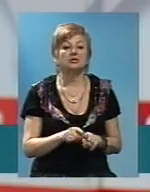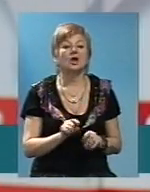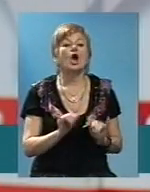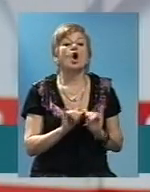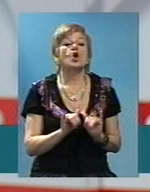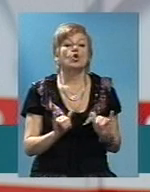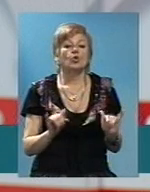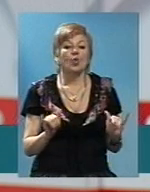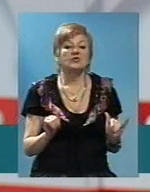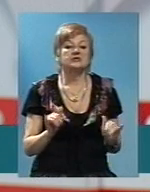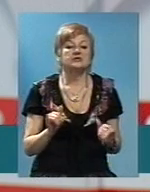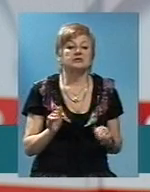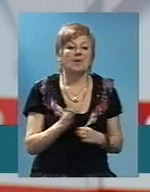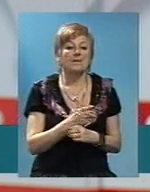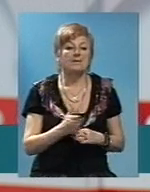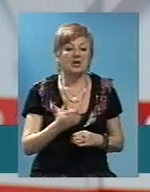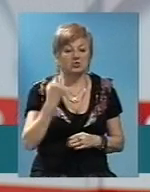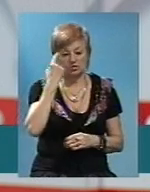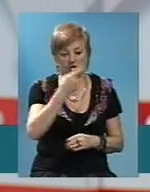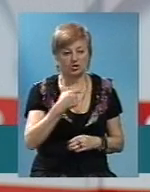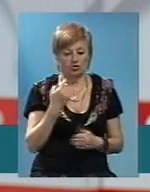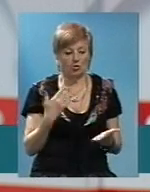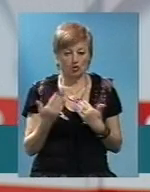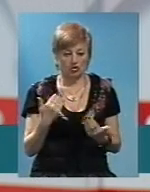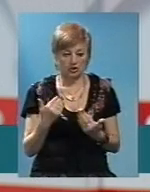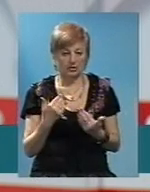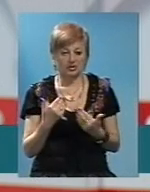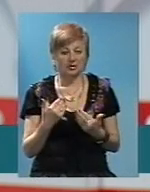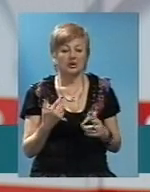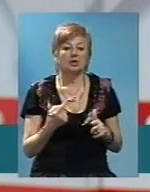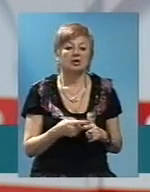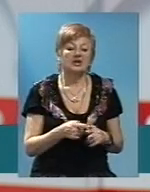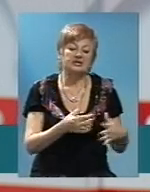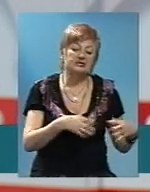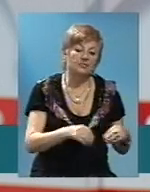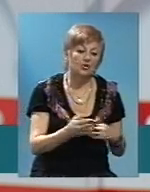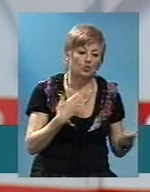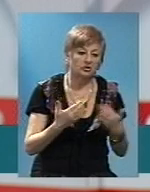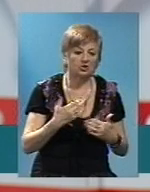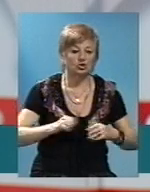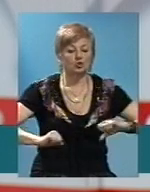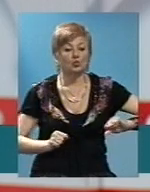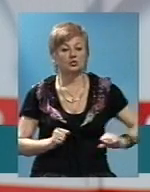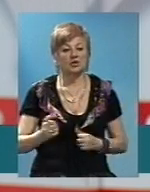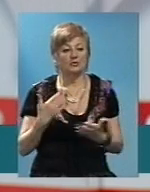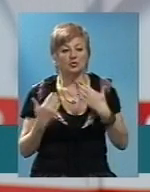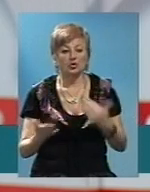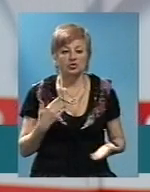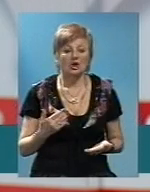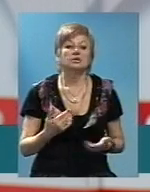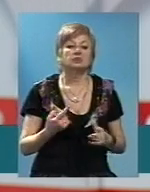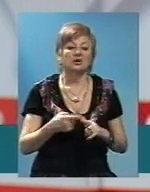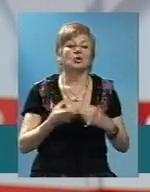розвиток міжособистісних стосунків. Ну, я маю на увазі і стосунки там в родині, стосунки з друзями, стосунки там з колегами